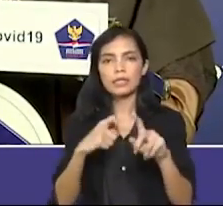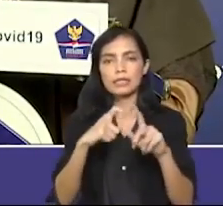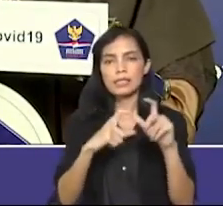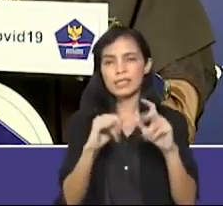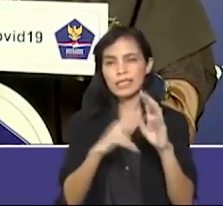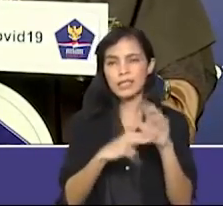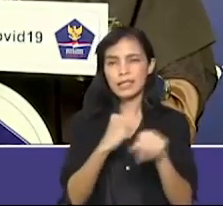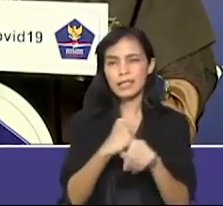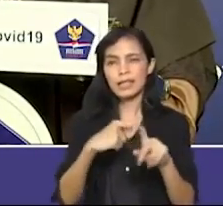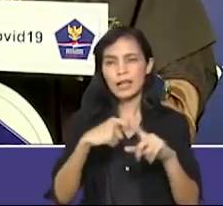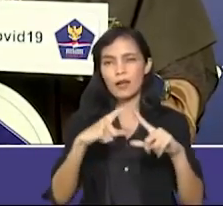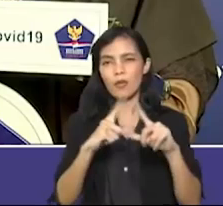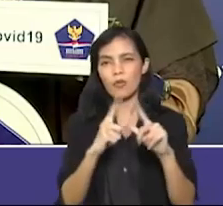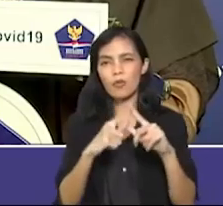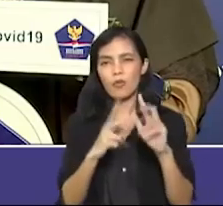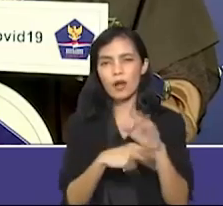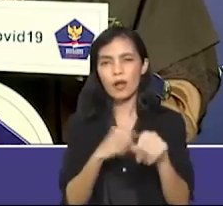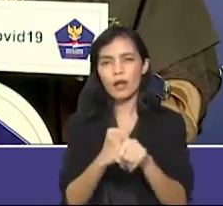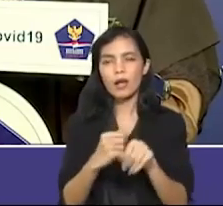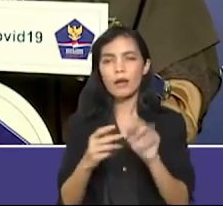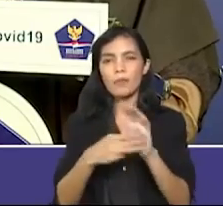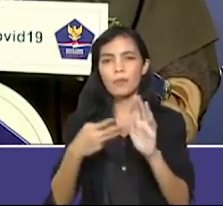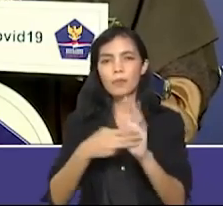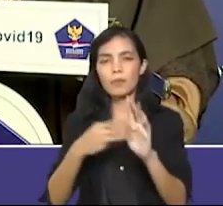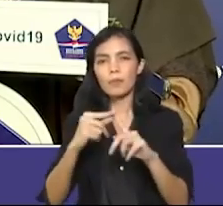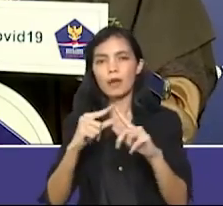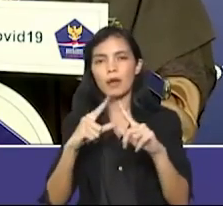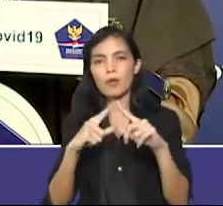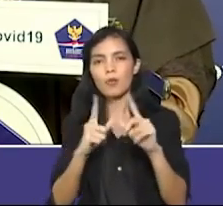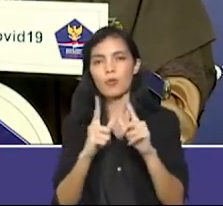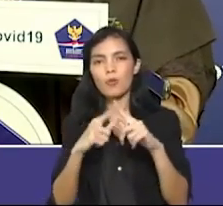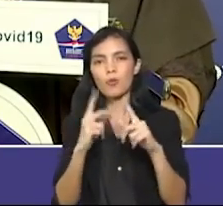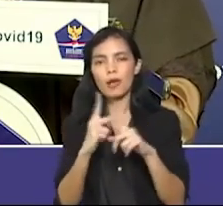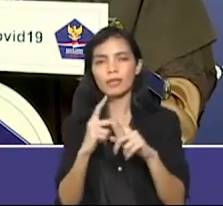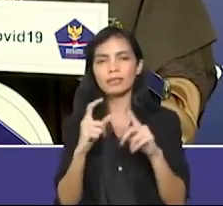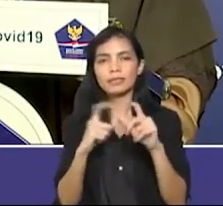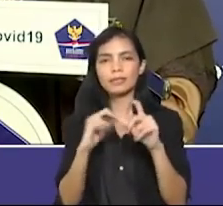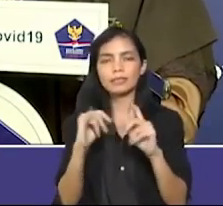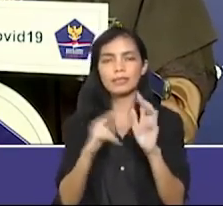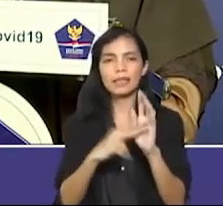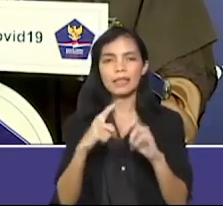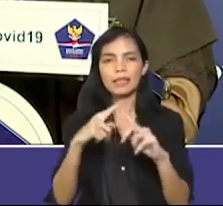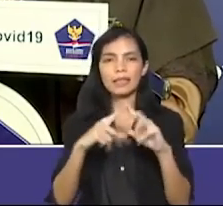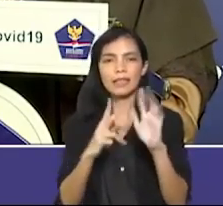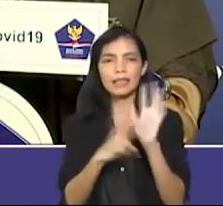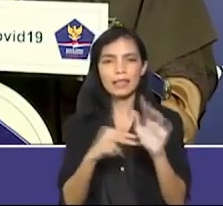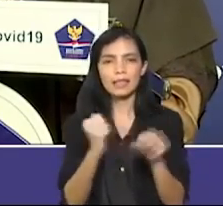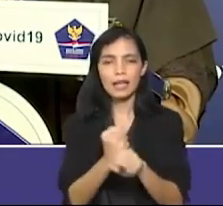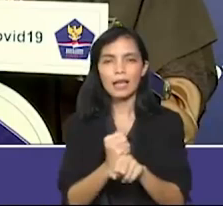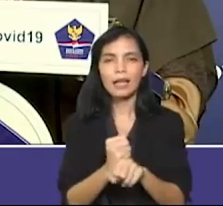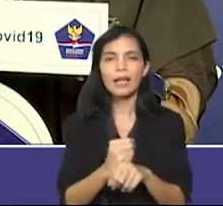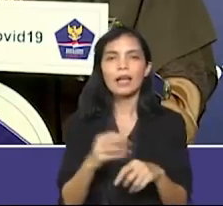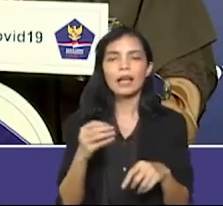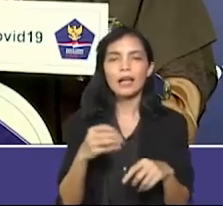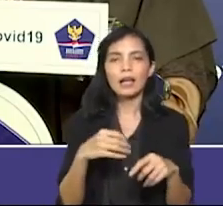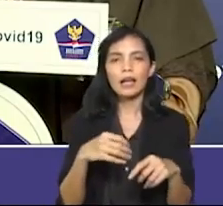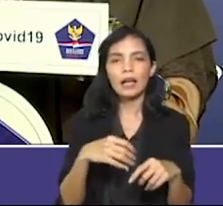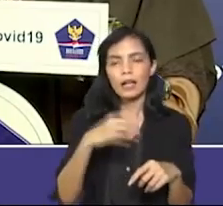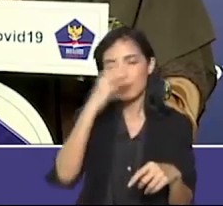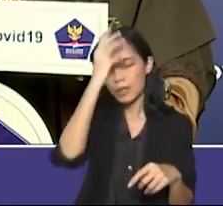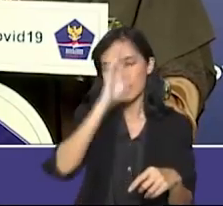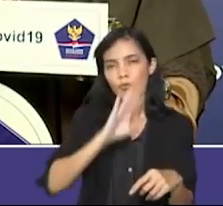Utara Sambas Mempawah Sintang Provinsi Kalimantan Timur Paser Berau Kutai